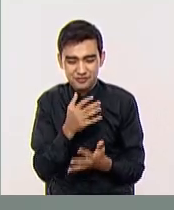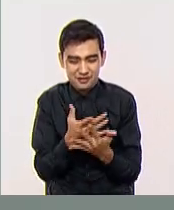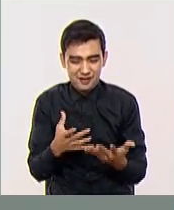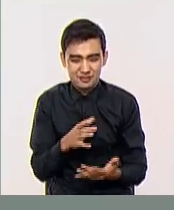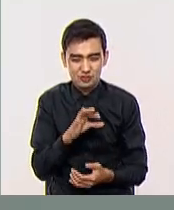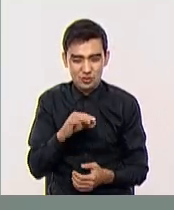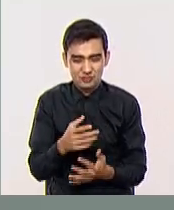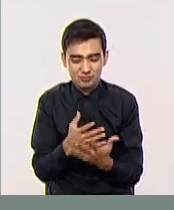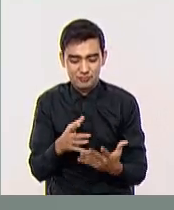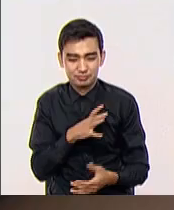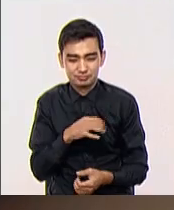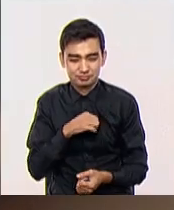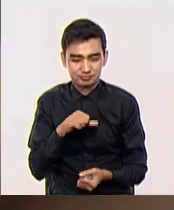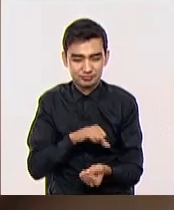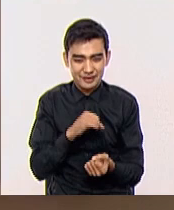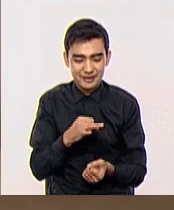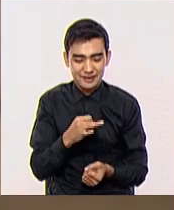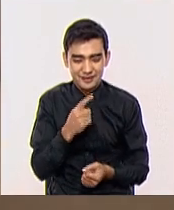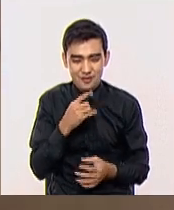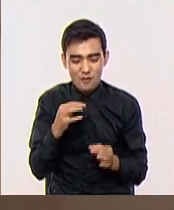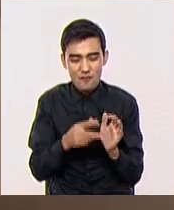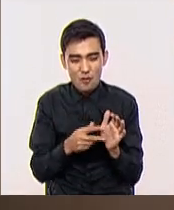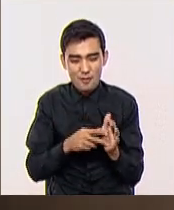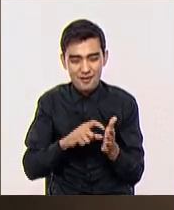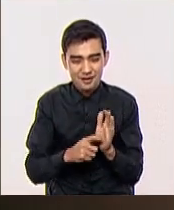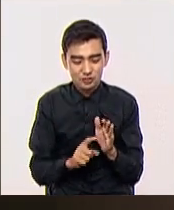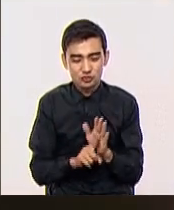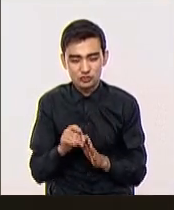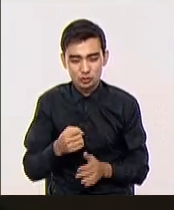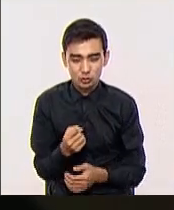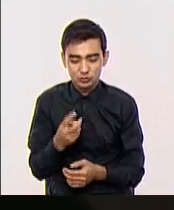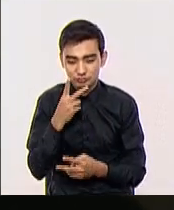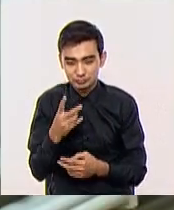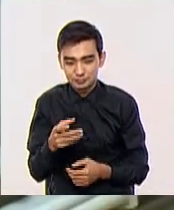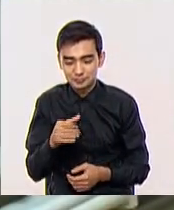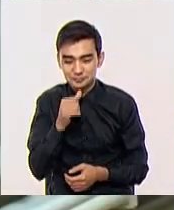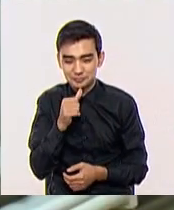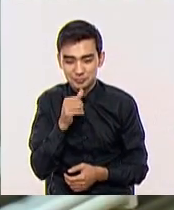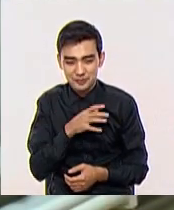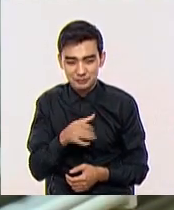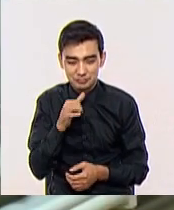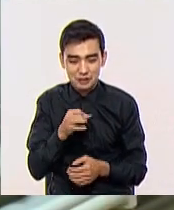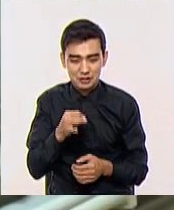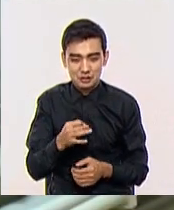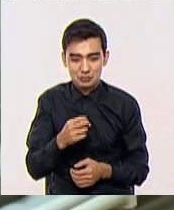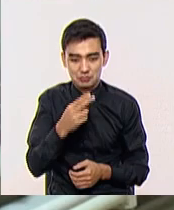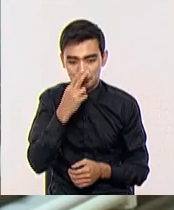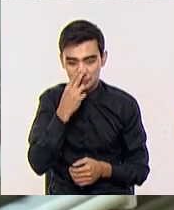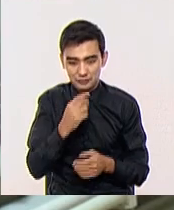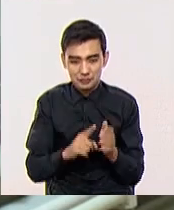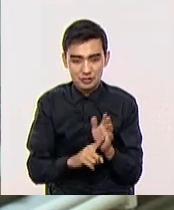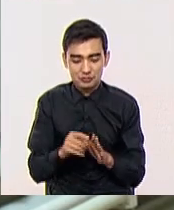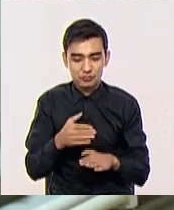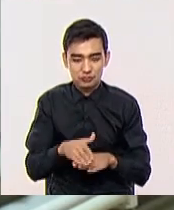түр-түрін қолданғанын айтады. Есірткінің дәмін 8-ші сынып оқып жүрген кезде достарының қолқалауымен татып көрген. Кейін бірте-бірте тәуелді бола бастадым